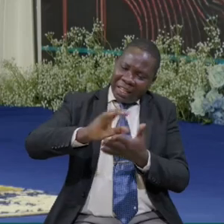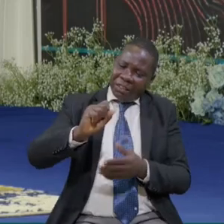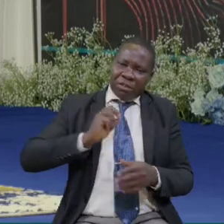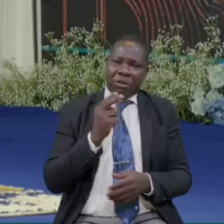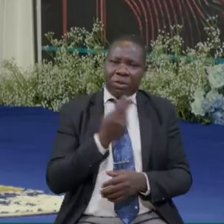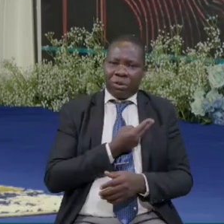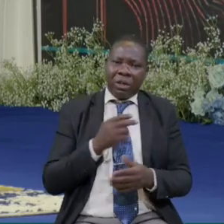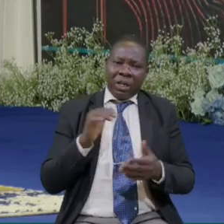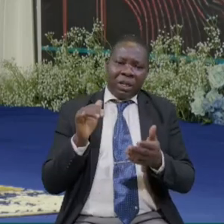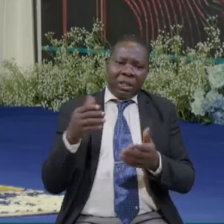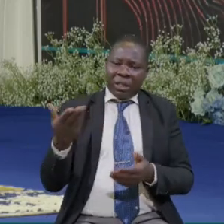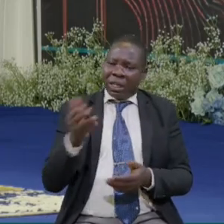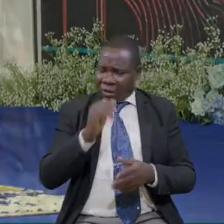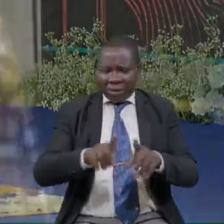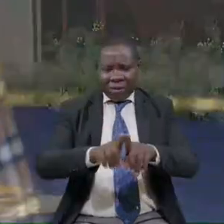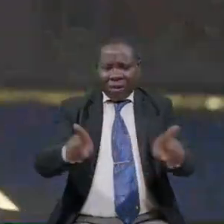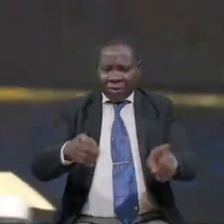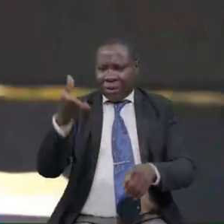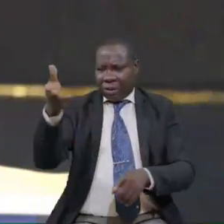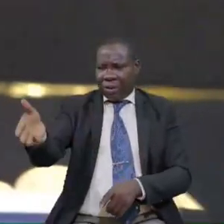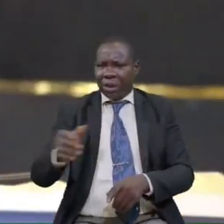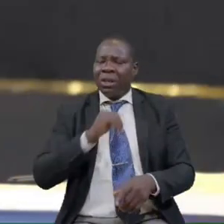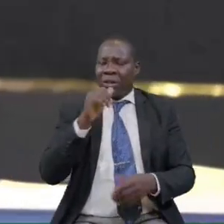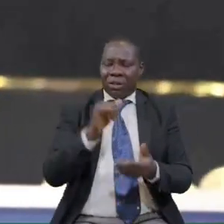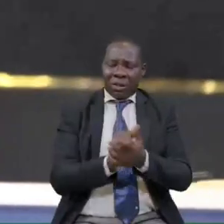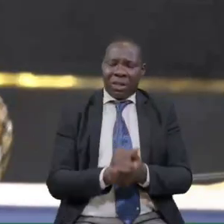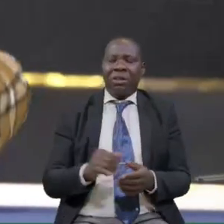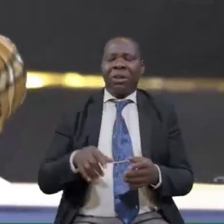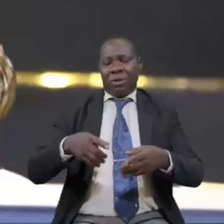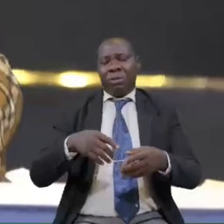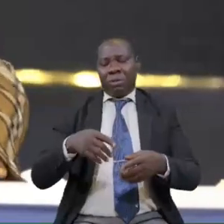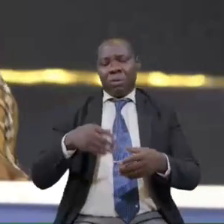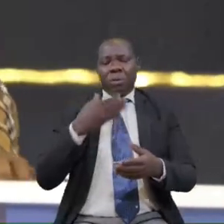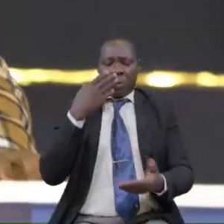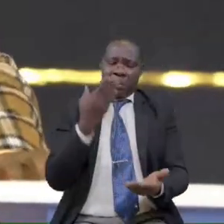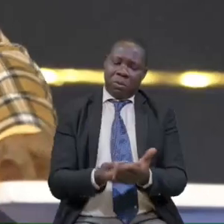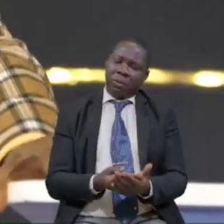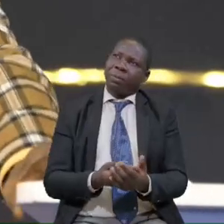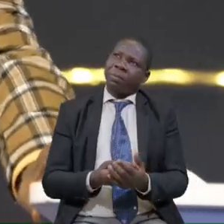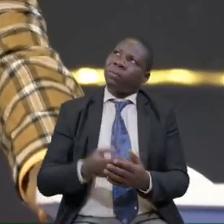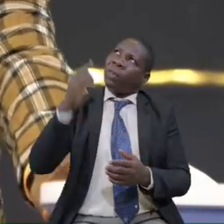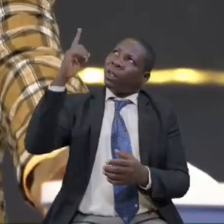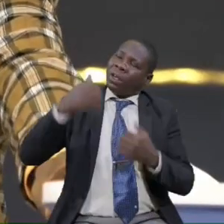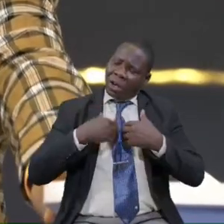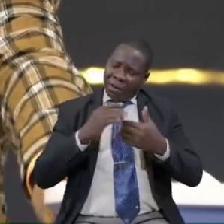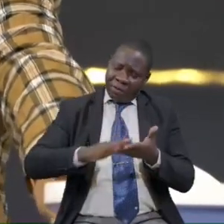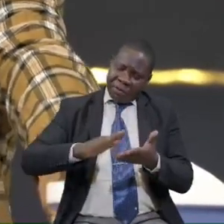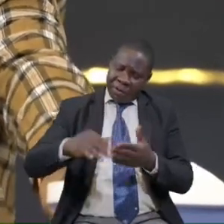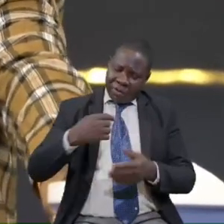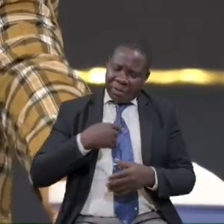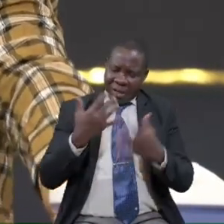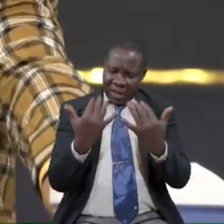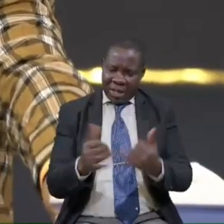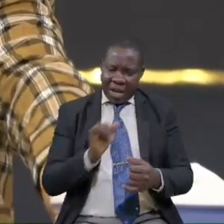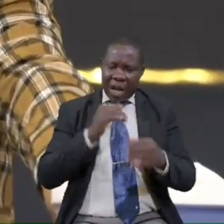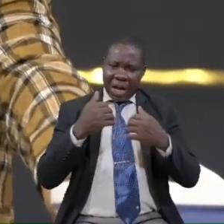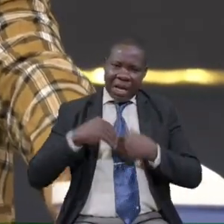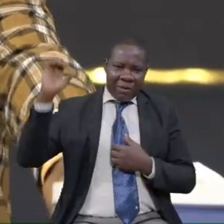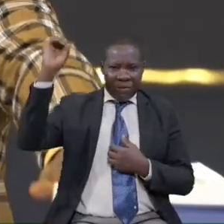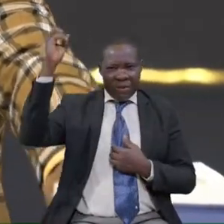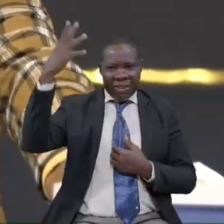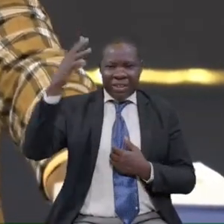pardonne et nous purifie. Il y a une différence. C'est pas que il m'a pardonné et maintenant j'ai la grâce, j'ai